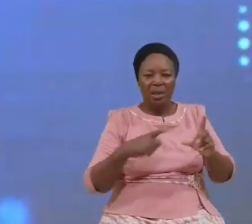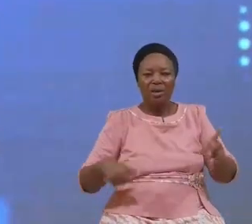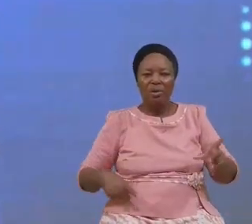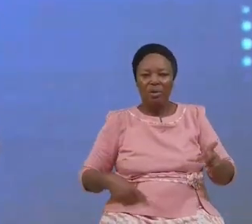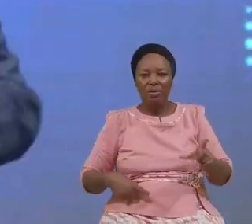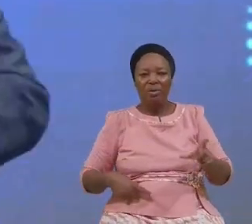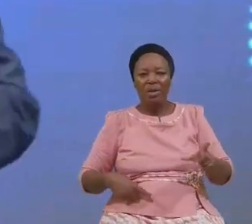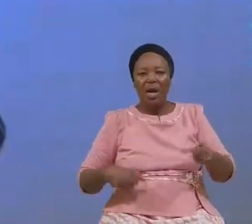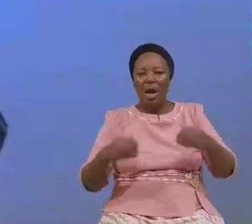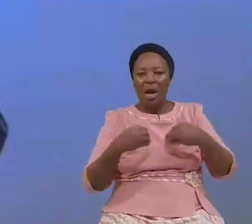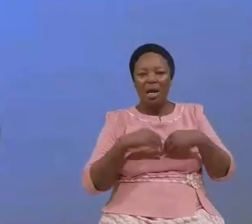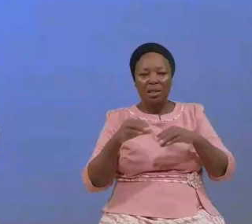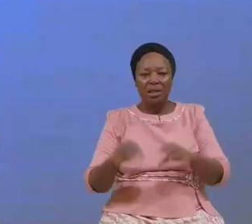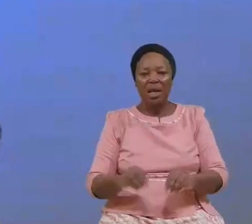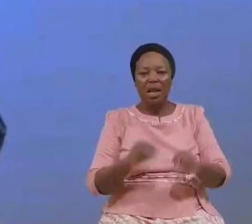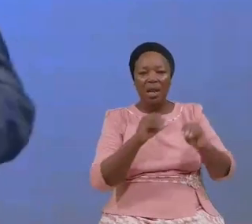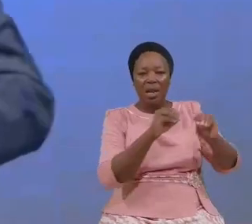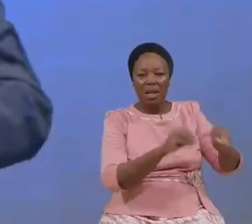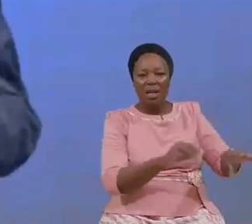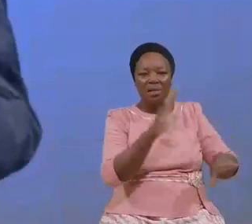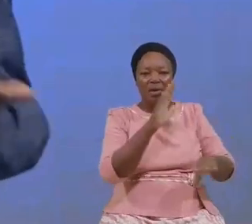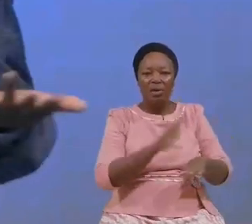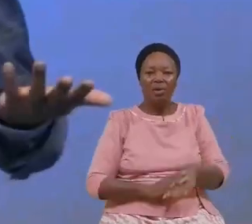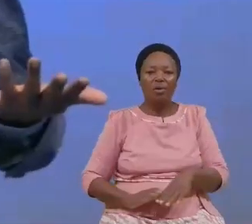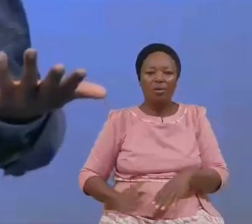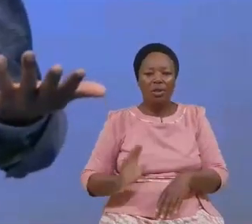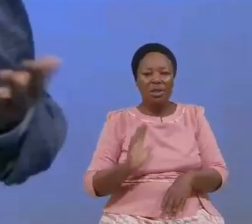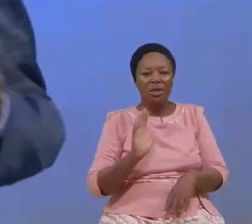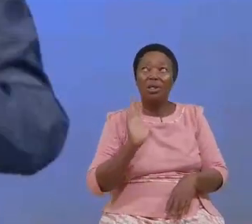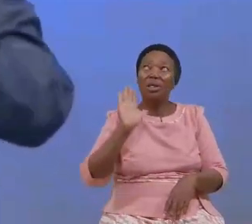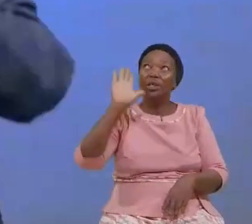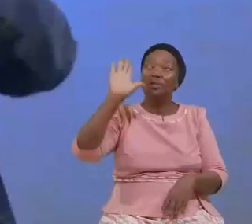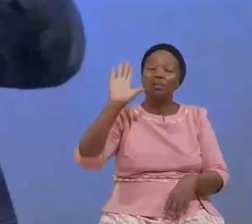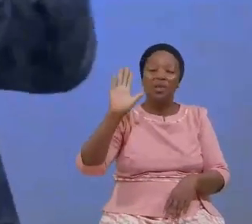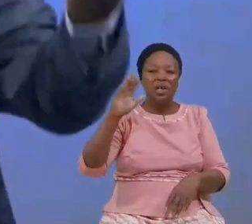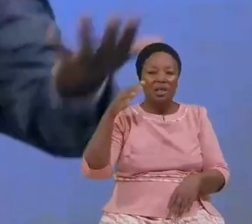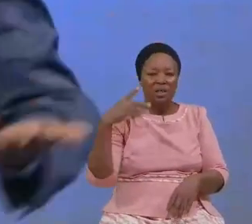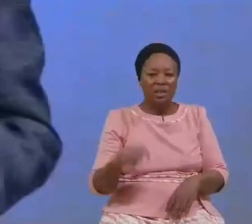lui l'iniquité de nous tous